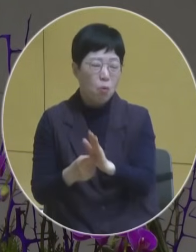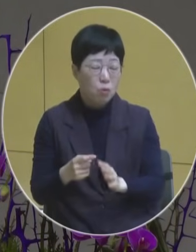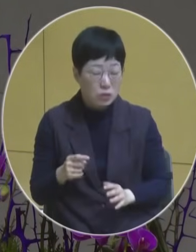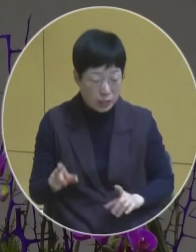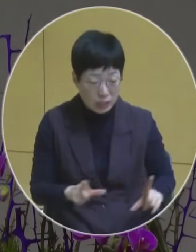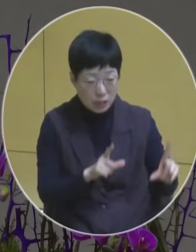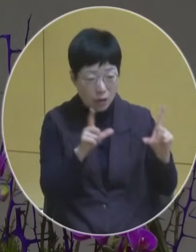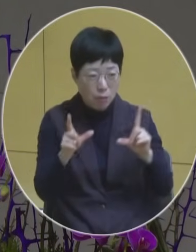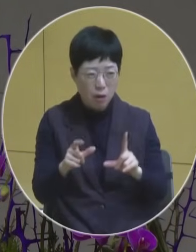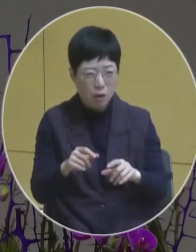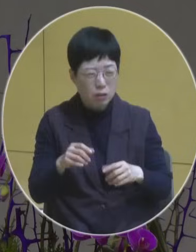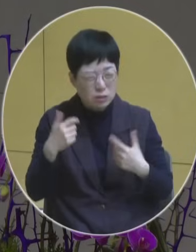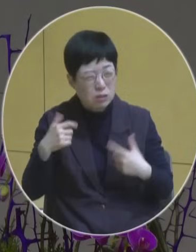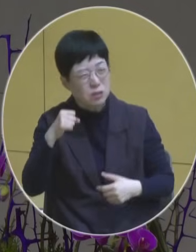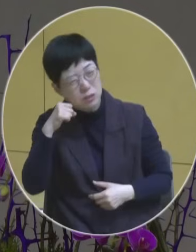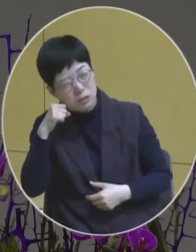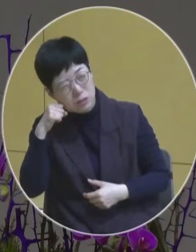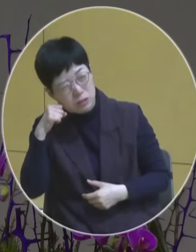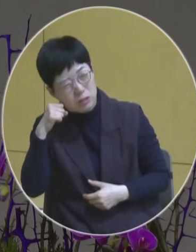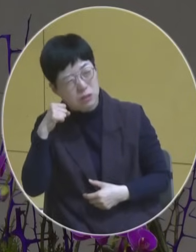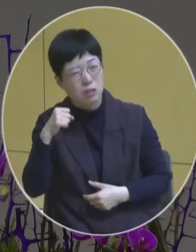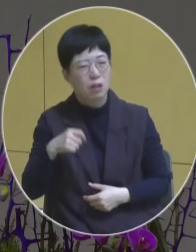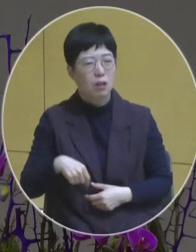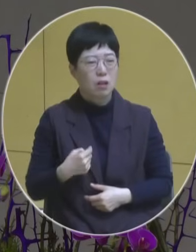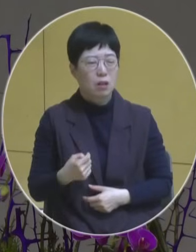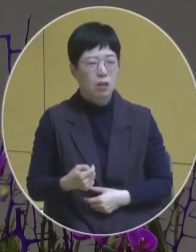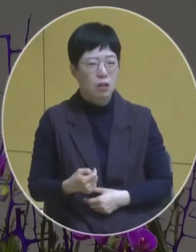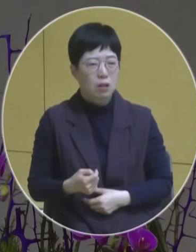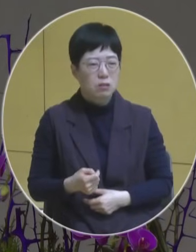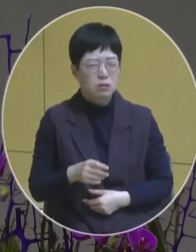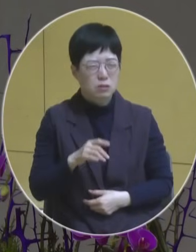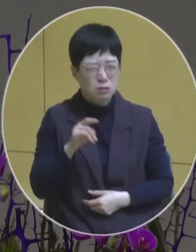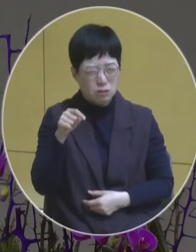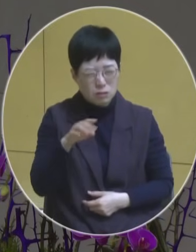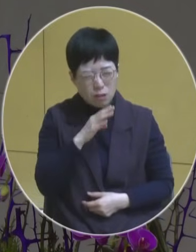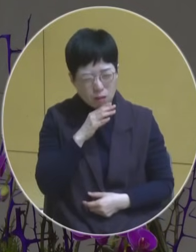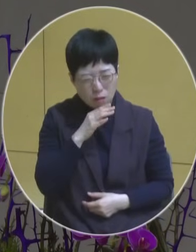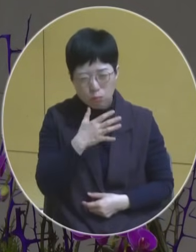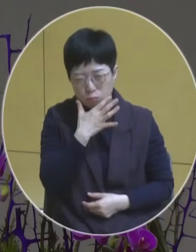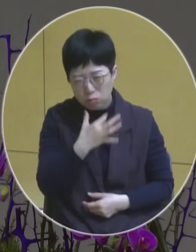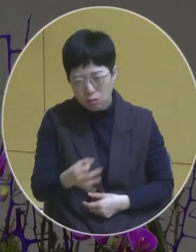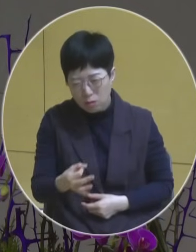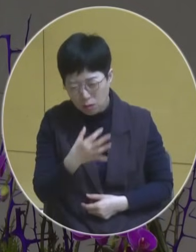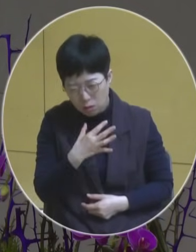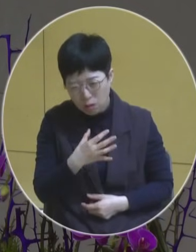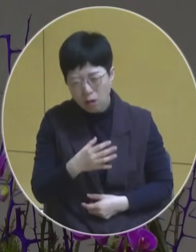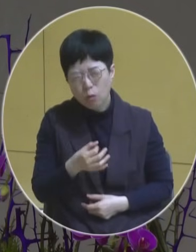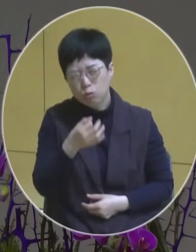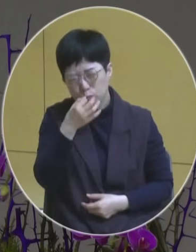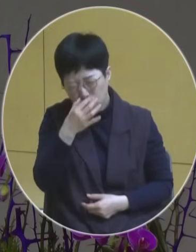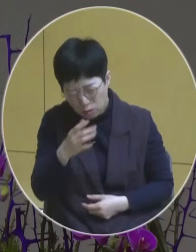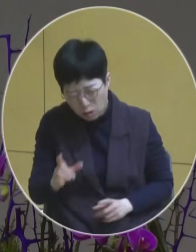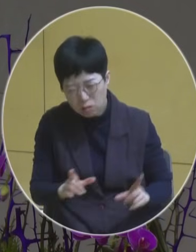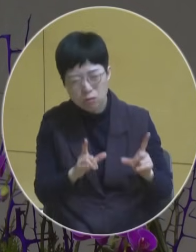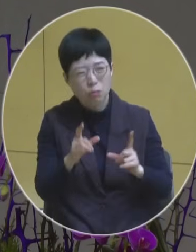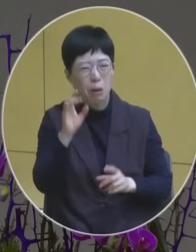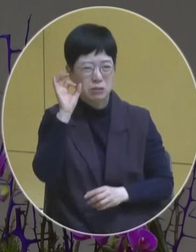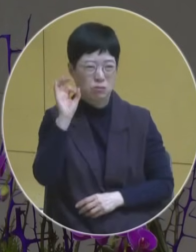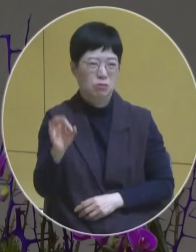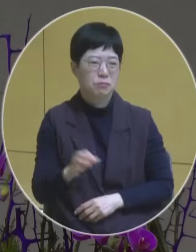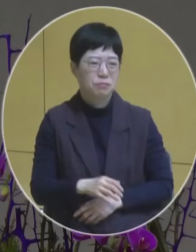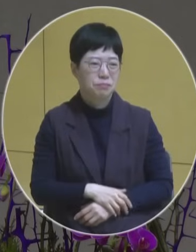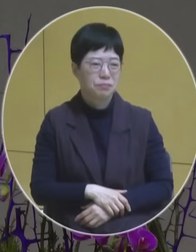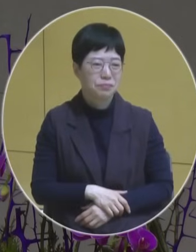자기의 족쇄가 되고 자기를 묶어놓고 있어서 참 불행하게 사는 모습들, 힘들게 사는 모습들을 많이